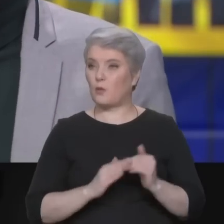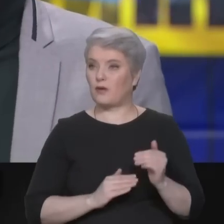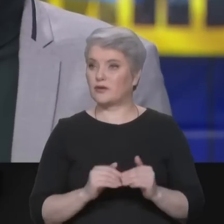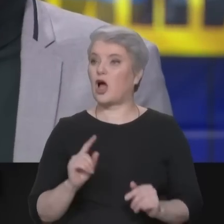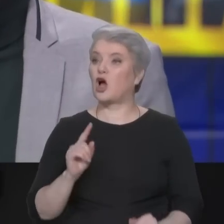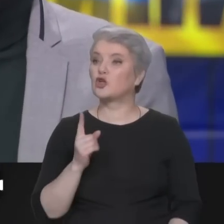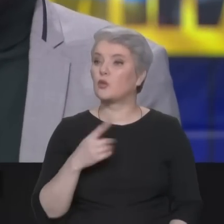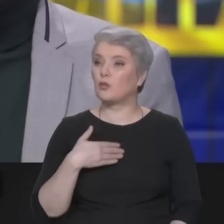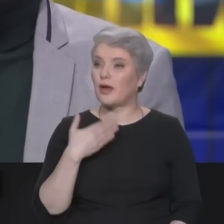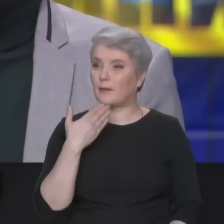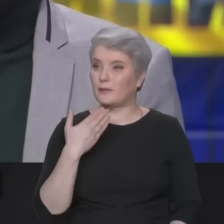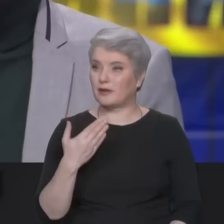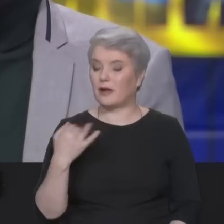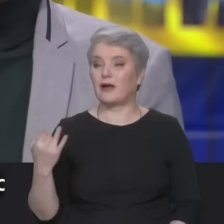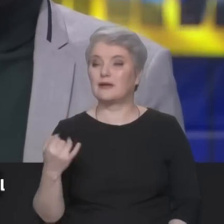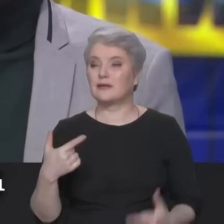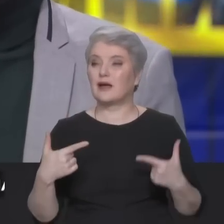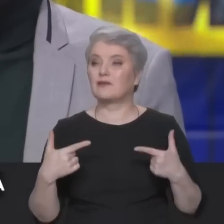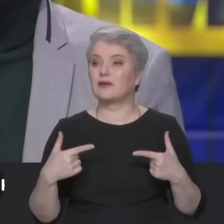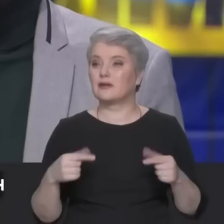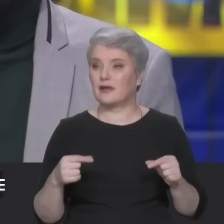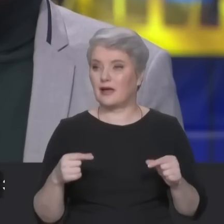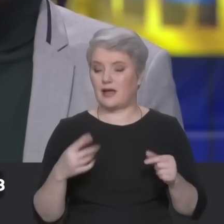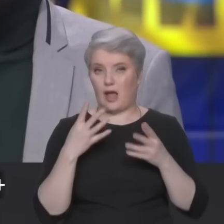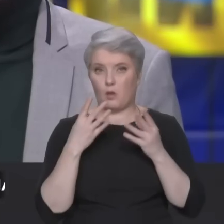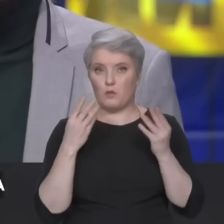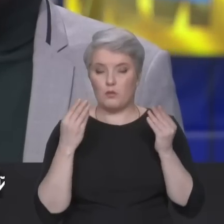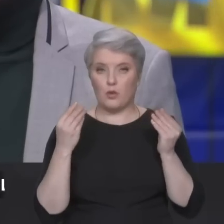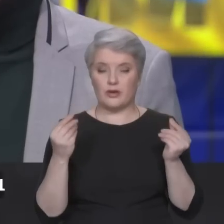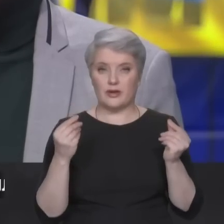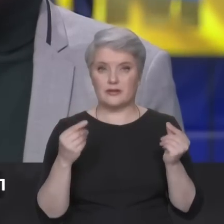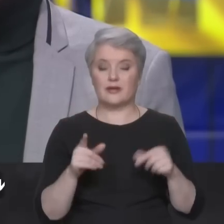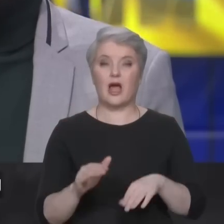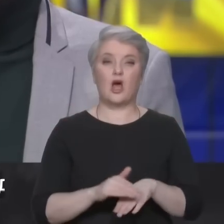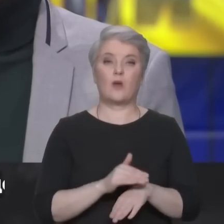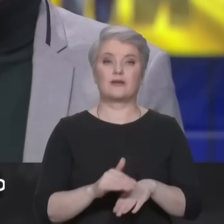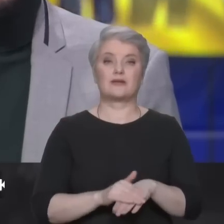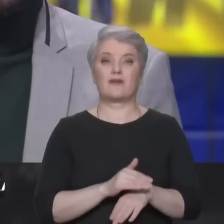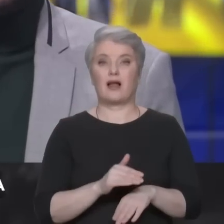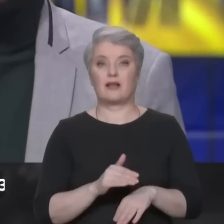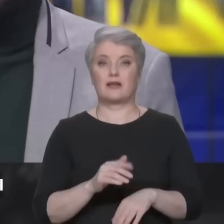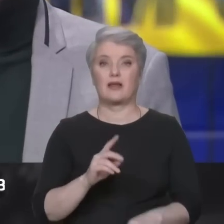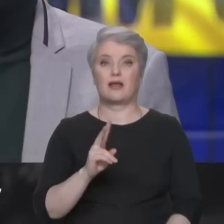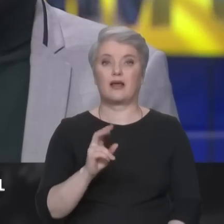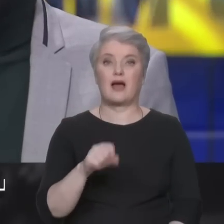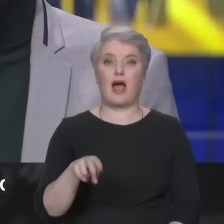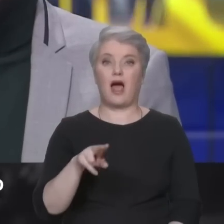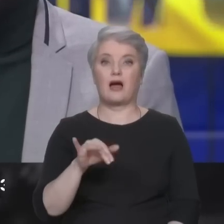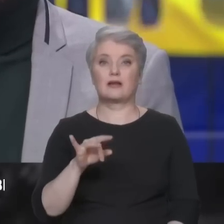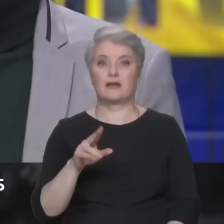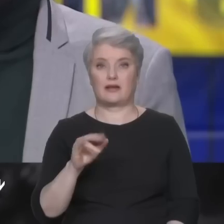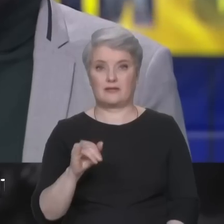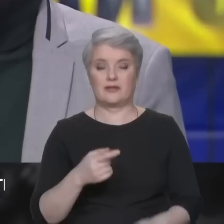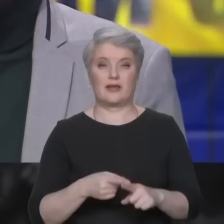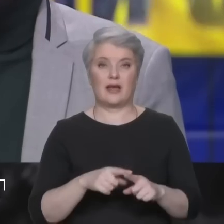чому я питаю, власне, цікаво, де взагалі поділися ті розхвалені кадирівці, які в тіктоку воювали з